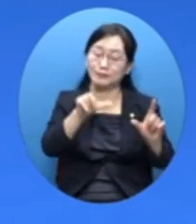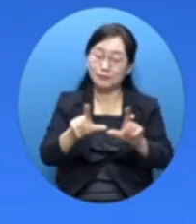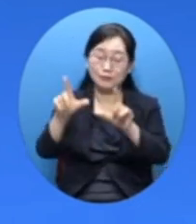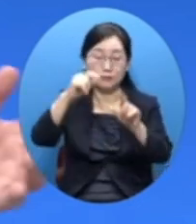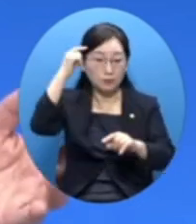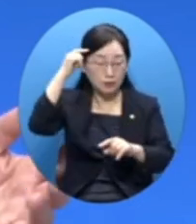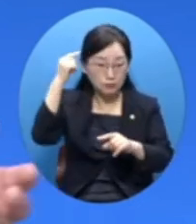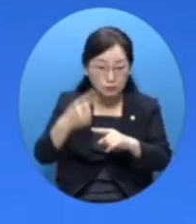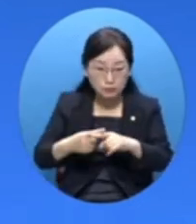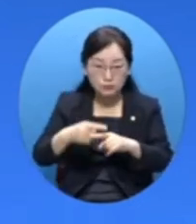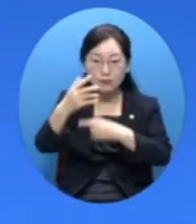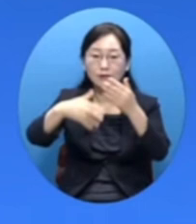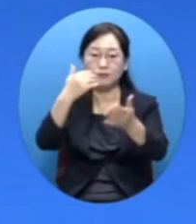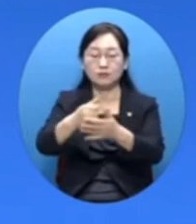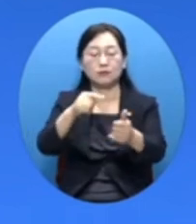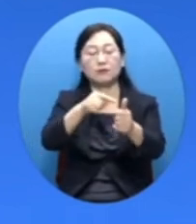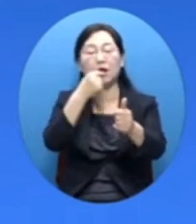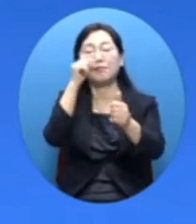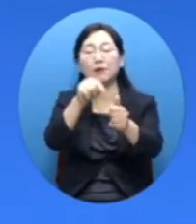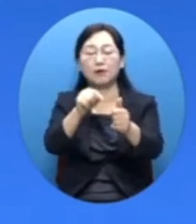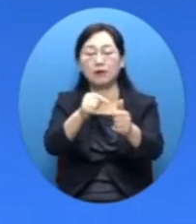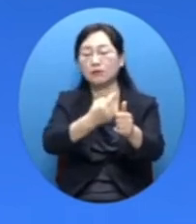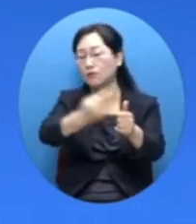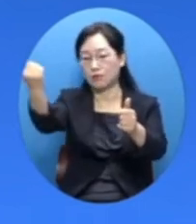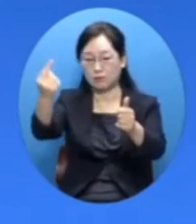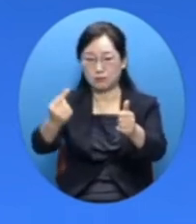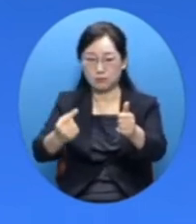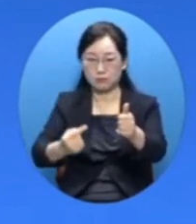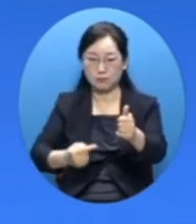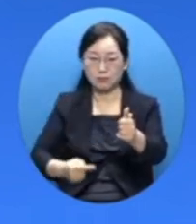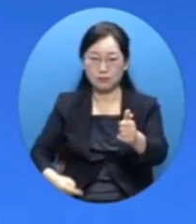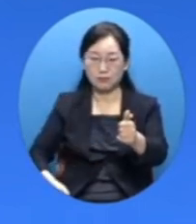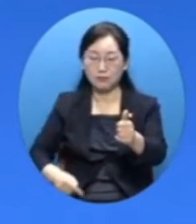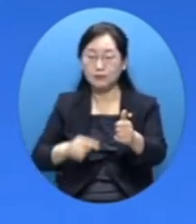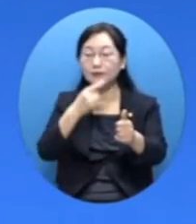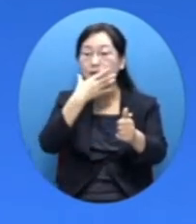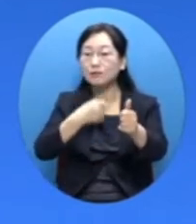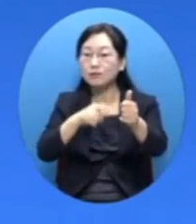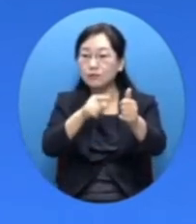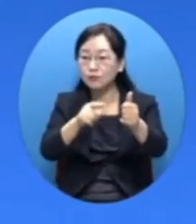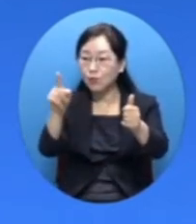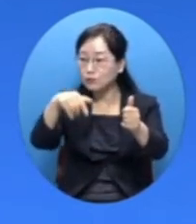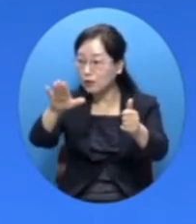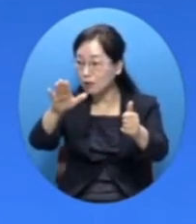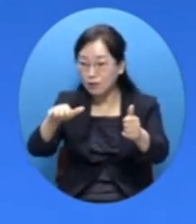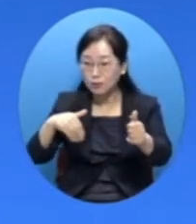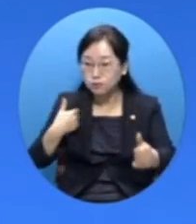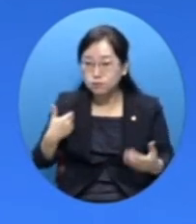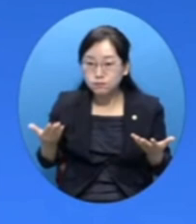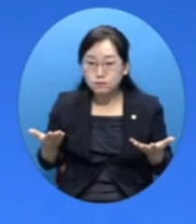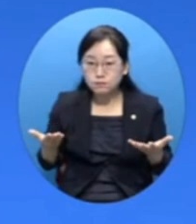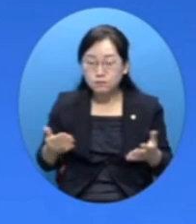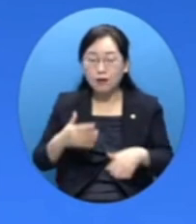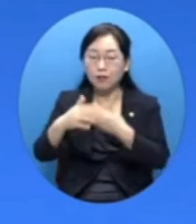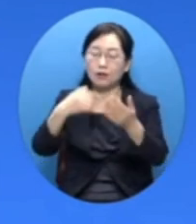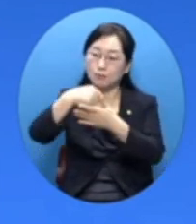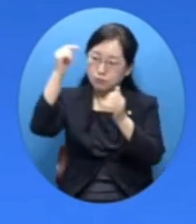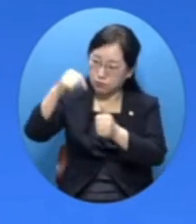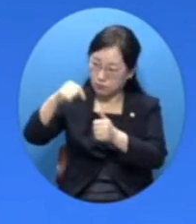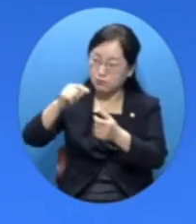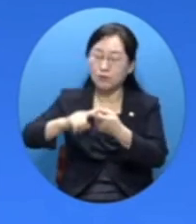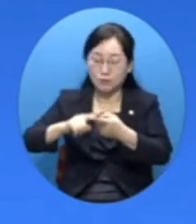하나님이 그것을 떠나라고 말씀하신 것입니다 아브라함이 어디를 갈지도 모르고 말씀에 수해서